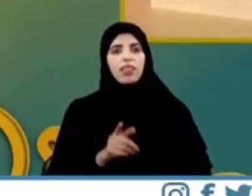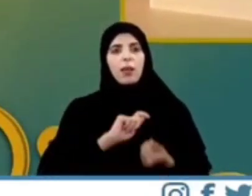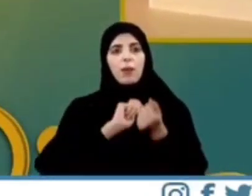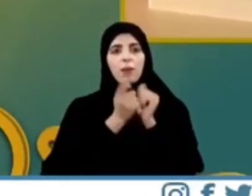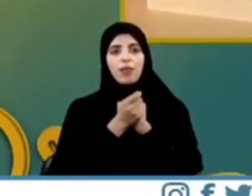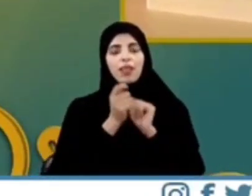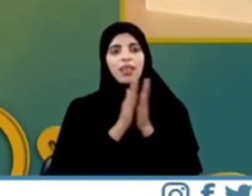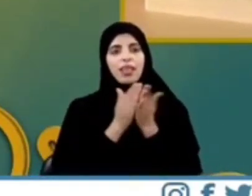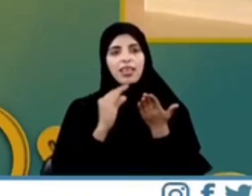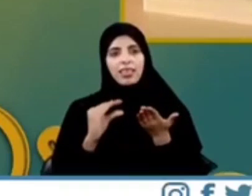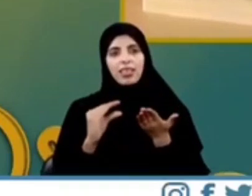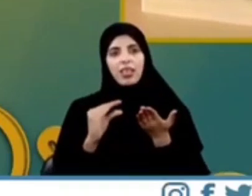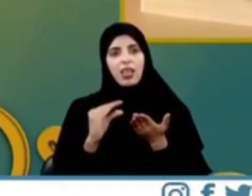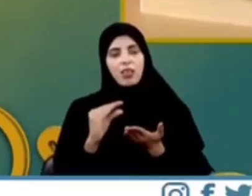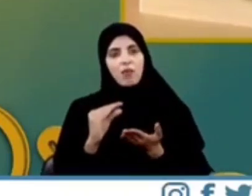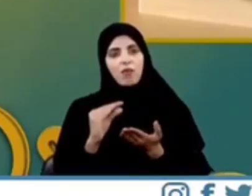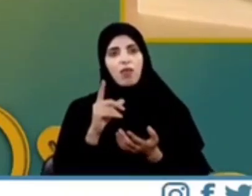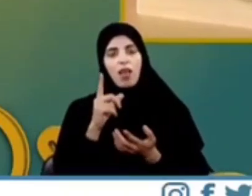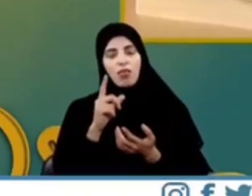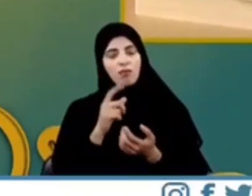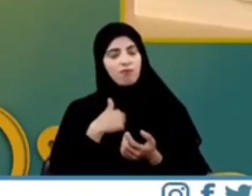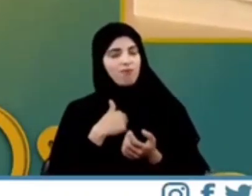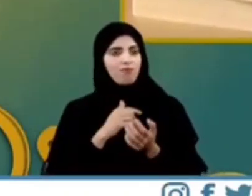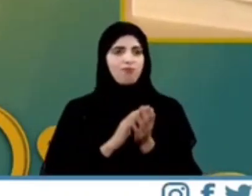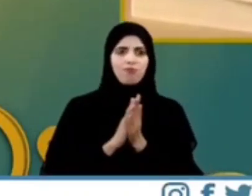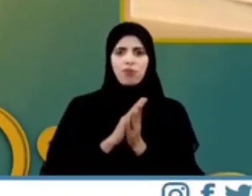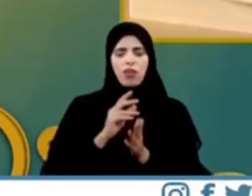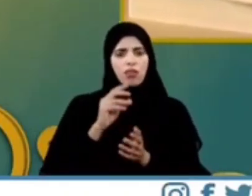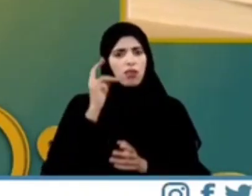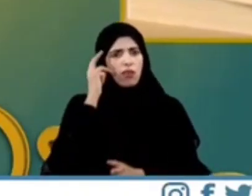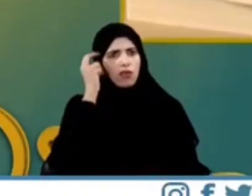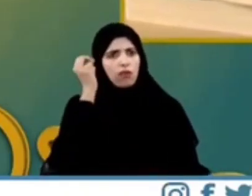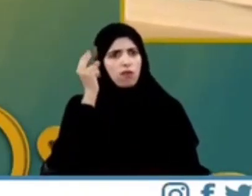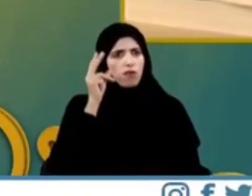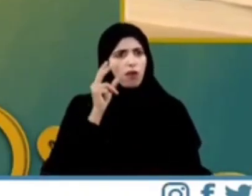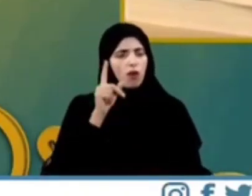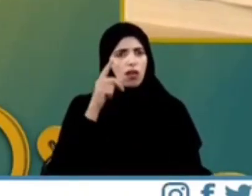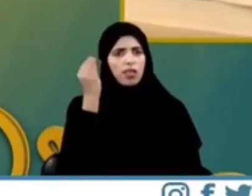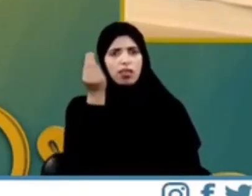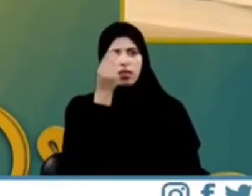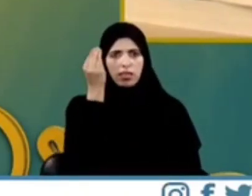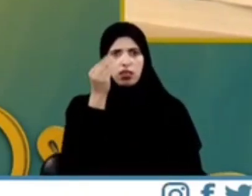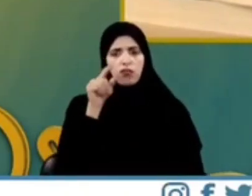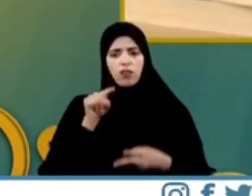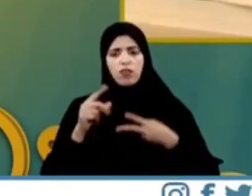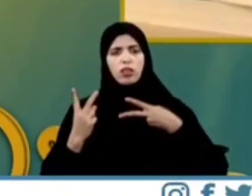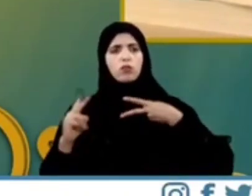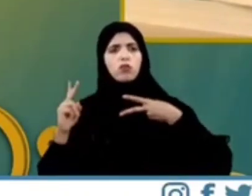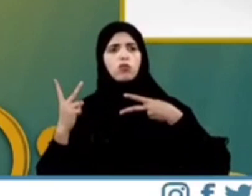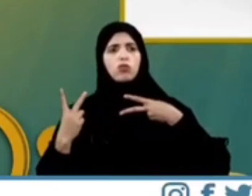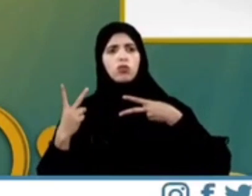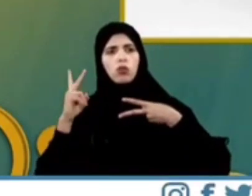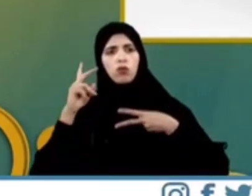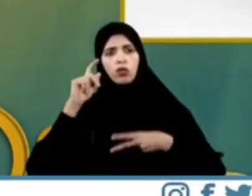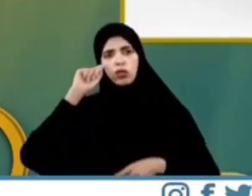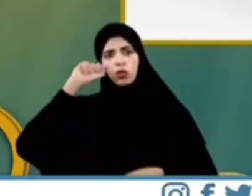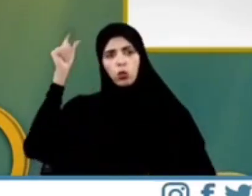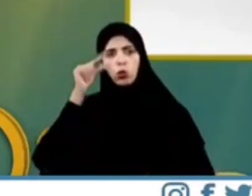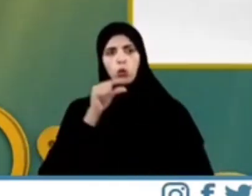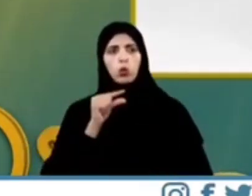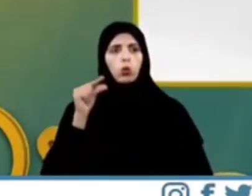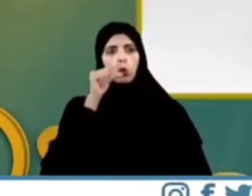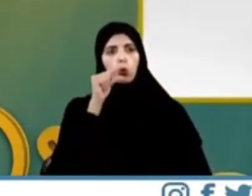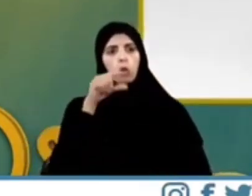تحويلها إلى كتاب بصراحة كان شيء مغاير، يعني هذه الرحلة بالضبط كان في 2017، تخرج من الدكتوراه كان